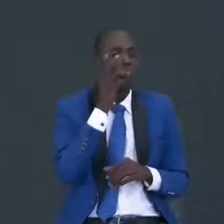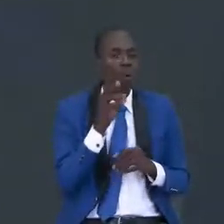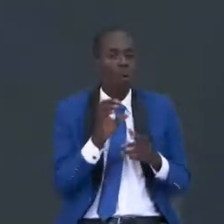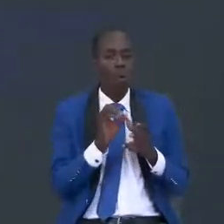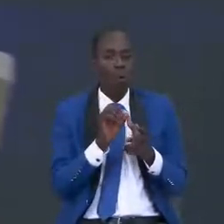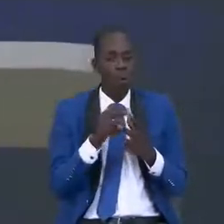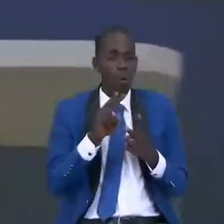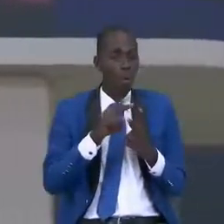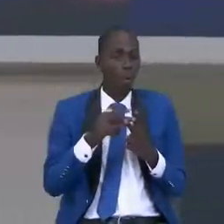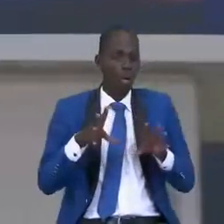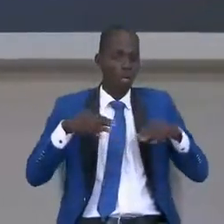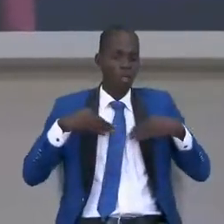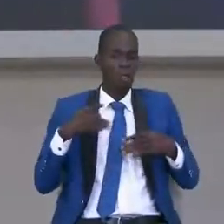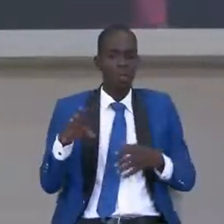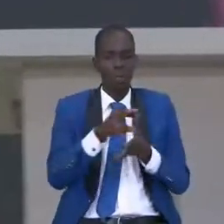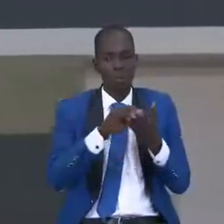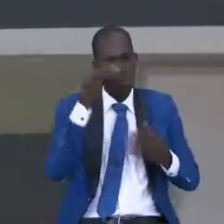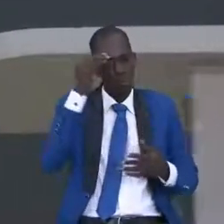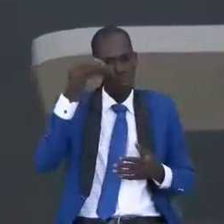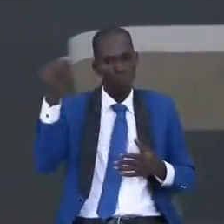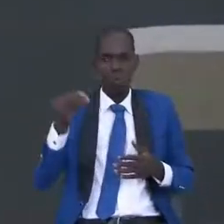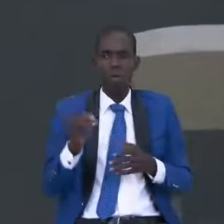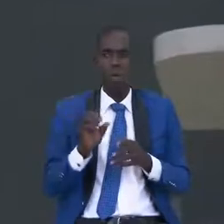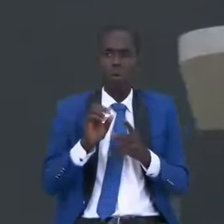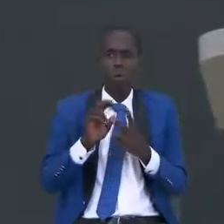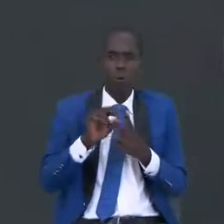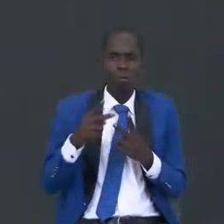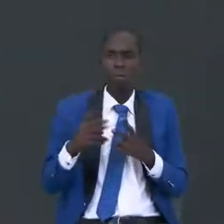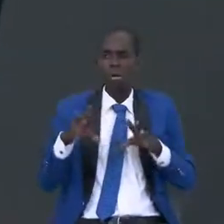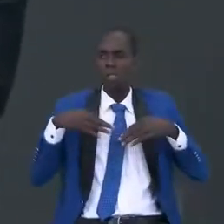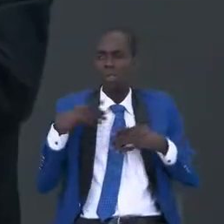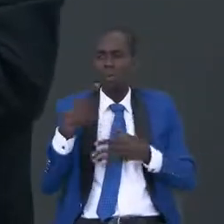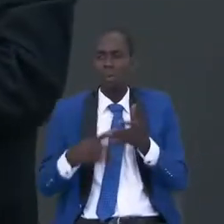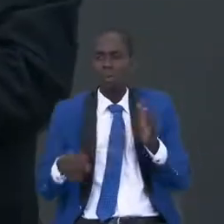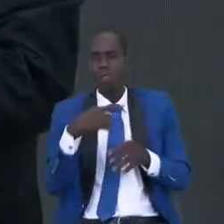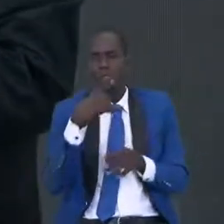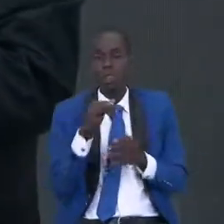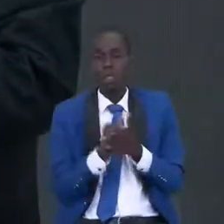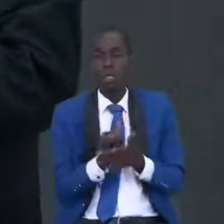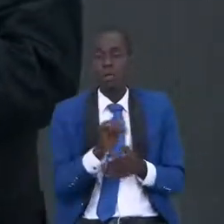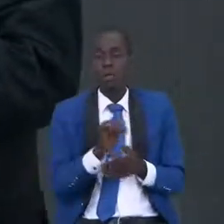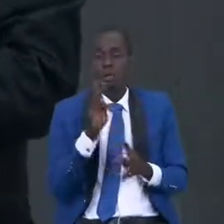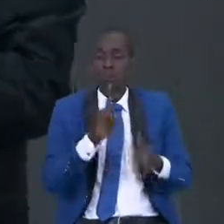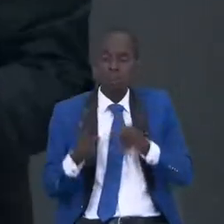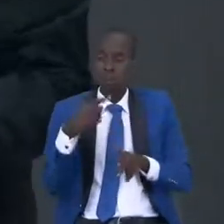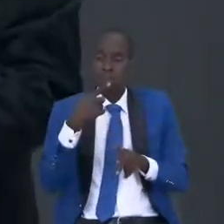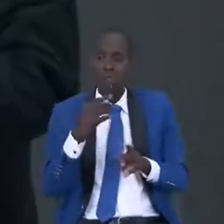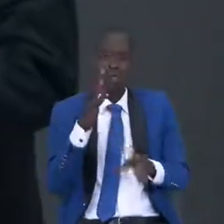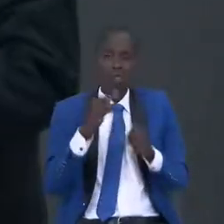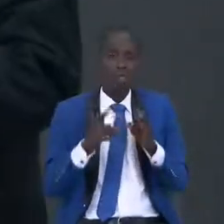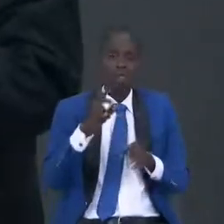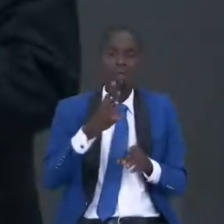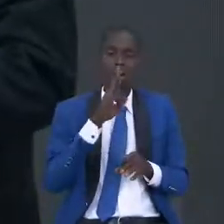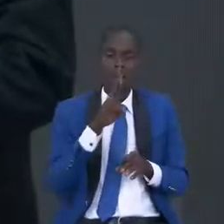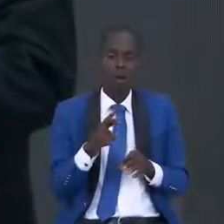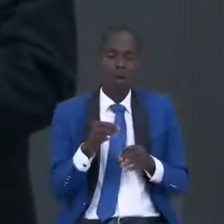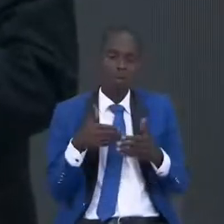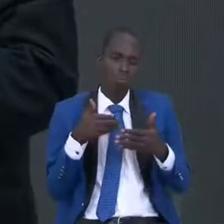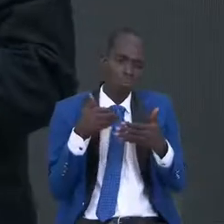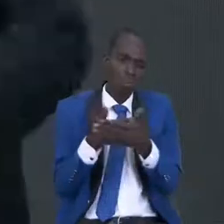ne vais plus suivre ce qu'ils font. C'est ce qui arrive aux gens. Le cerveau